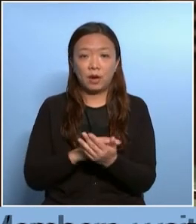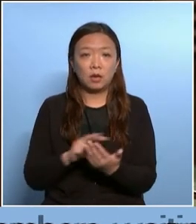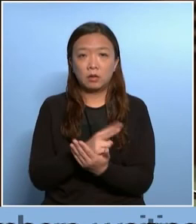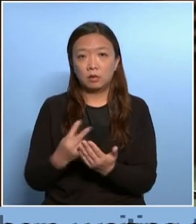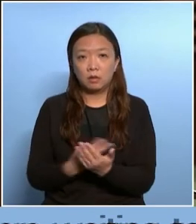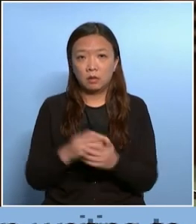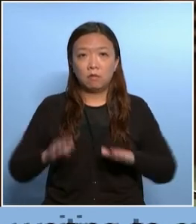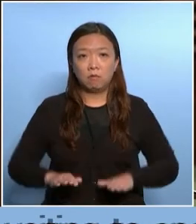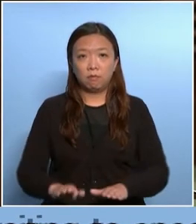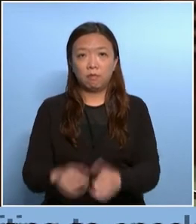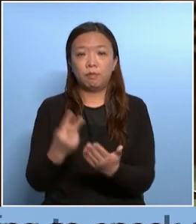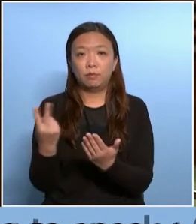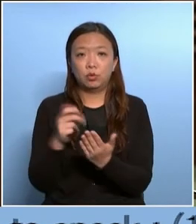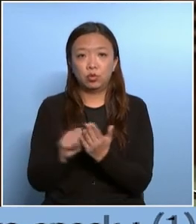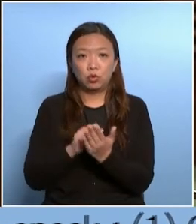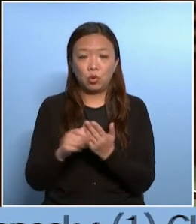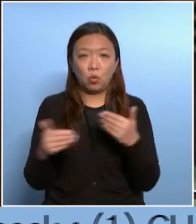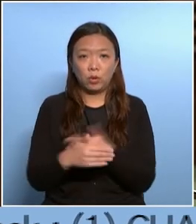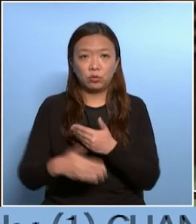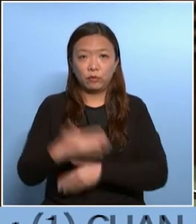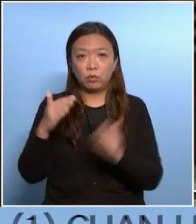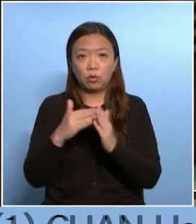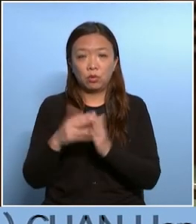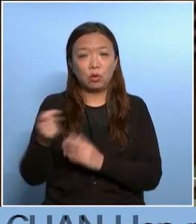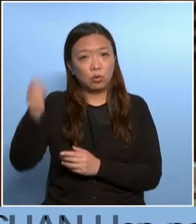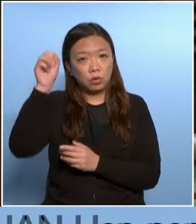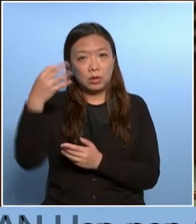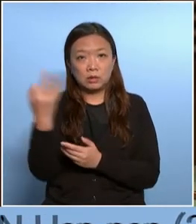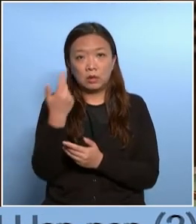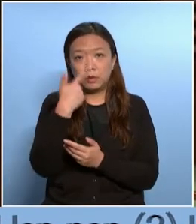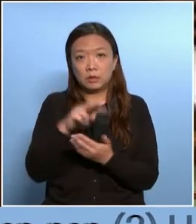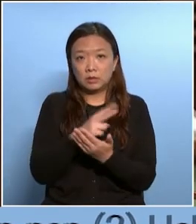例草案》，以及由運輸及房屋局局長動議的3項新修正案。